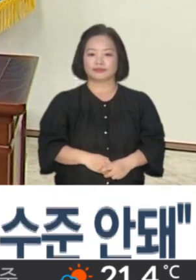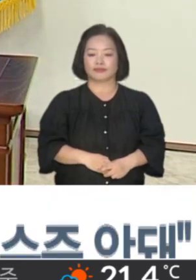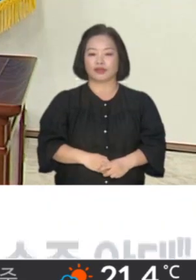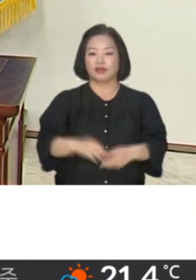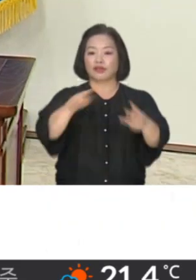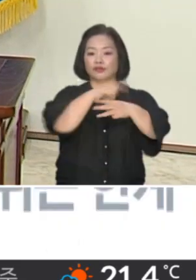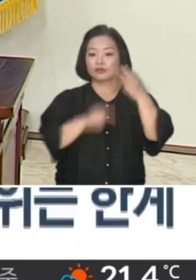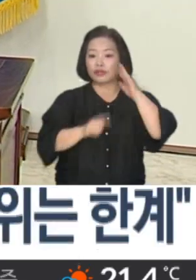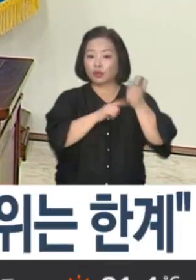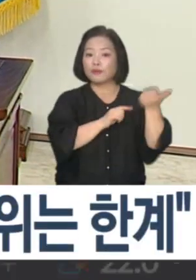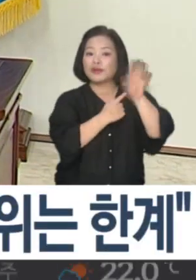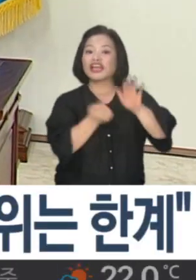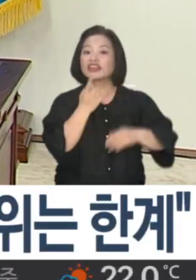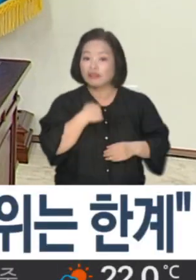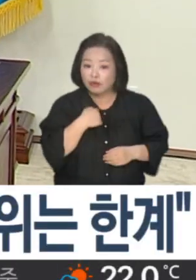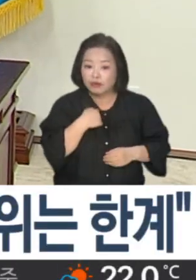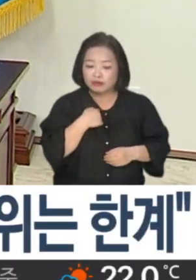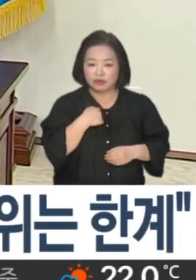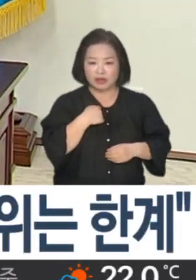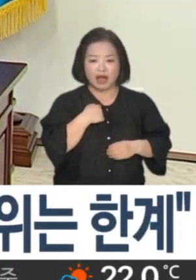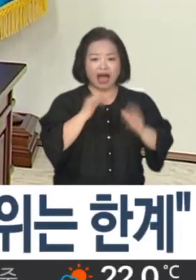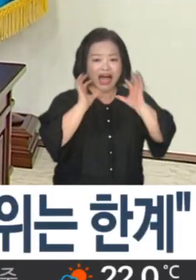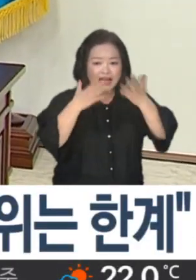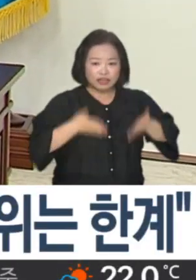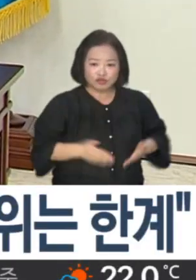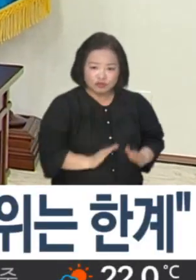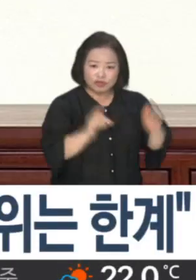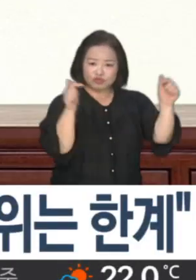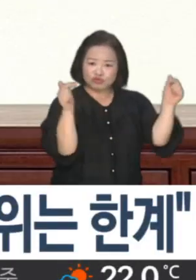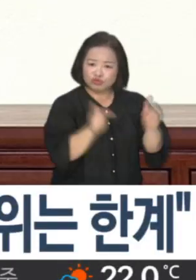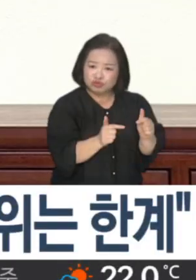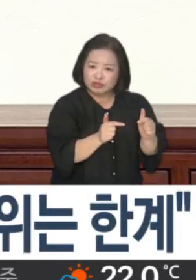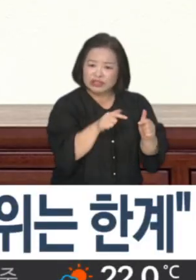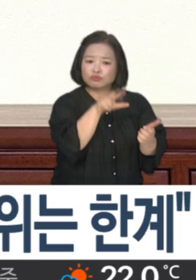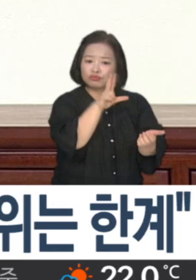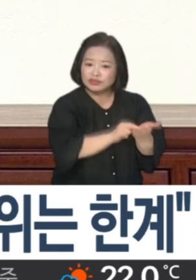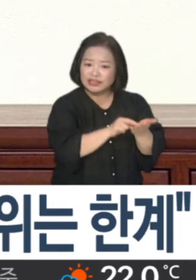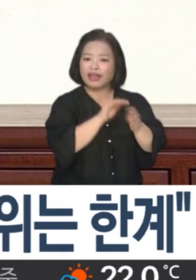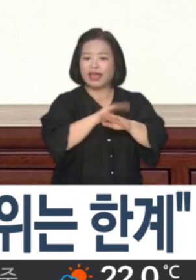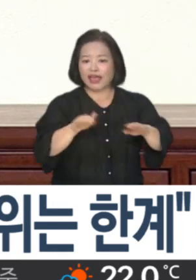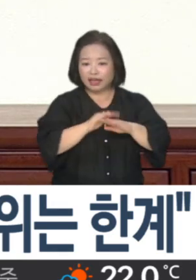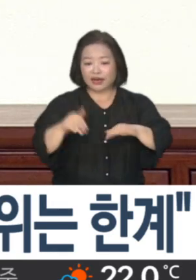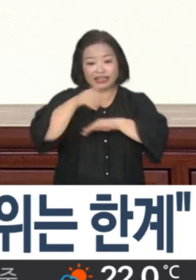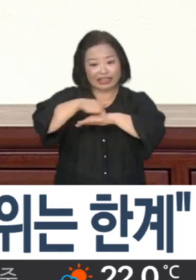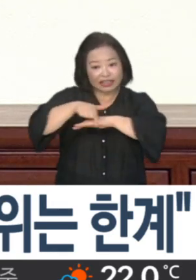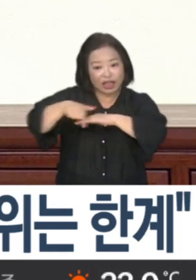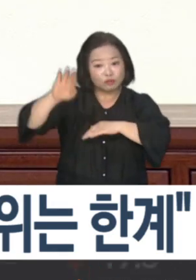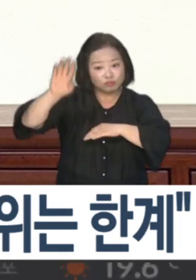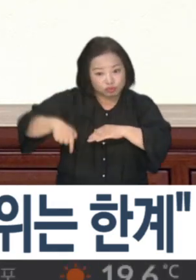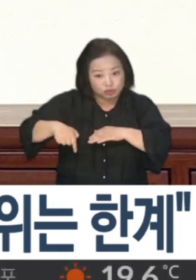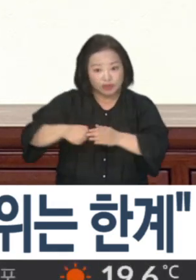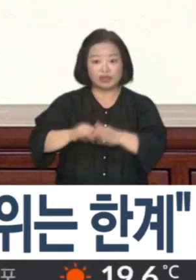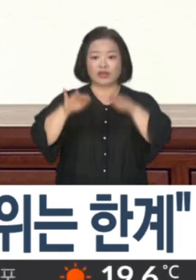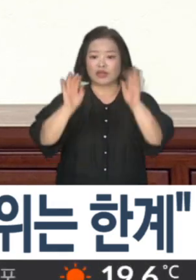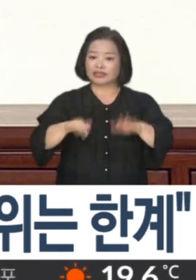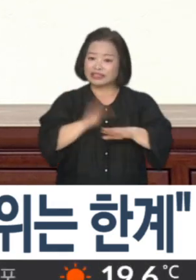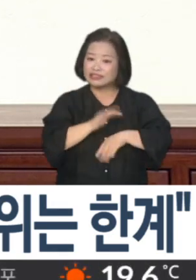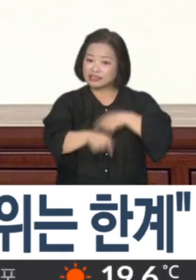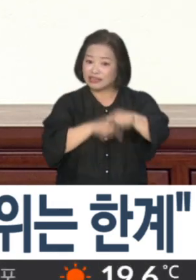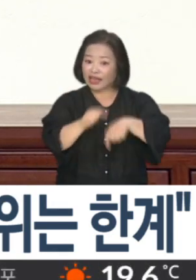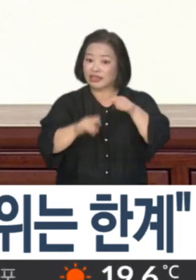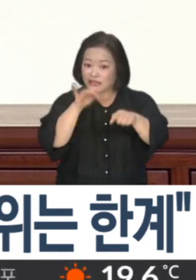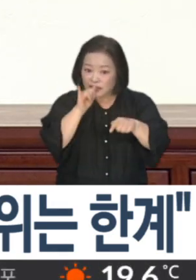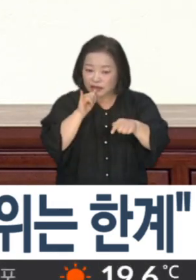윤 대통령이 밝힌 저출생 대응 기획부 신설 계획은 출산율 하락이 이어지는 상황에서 실행력 있는